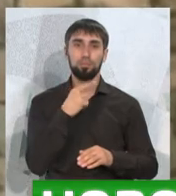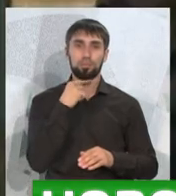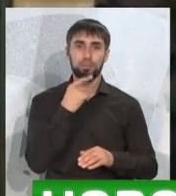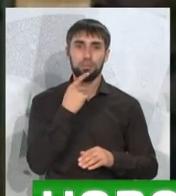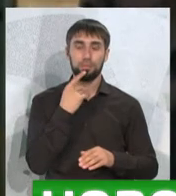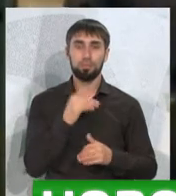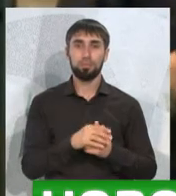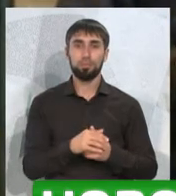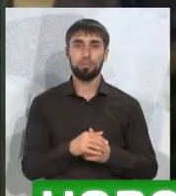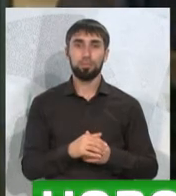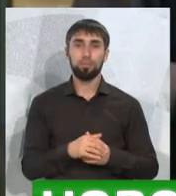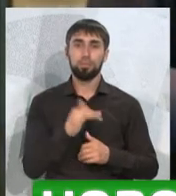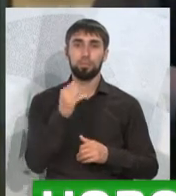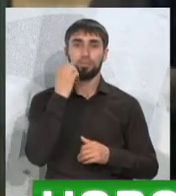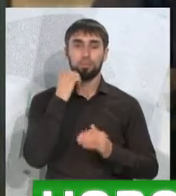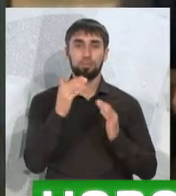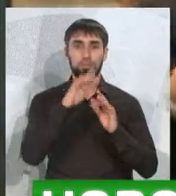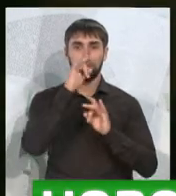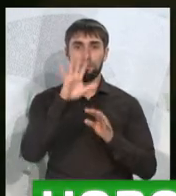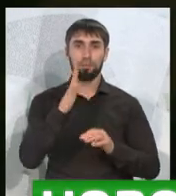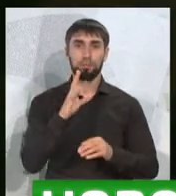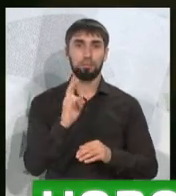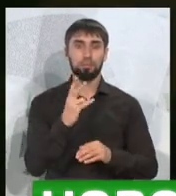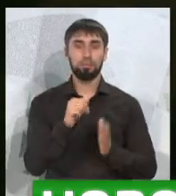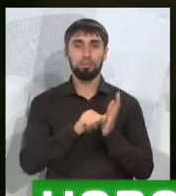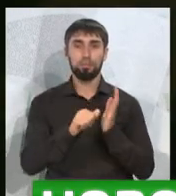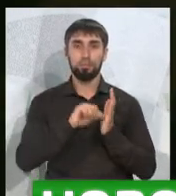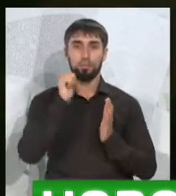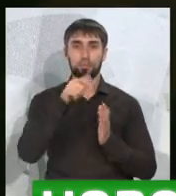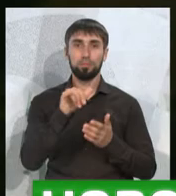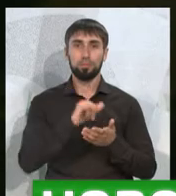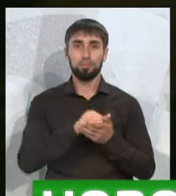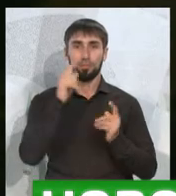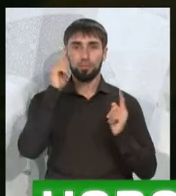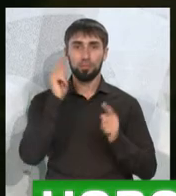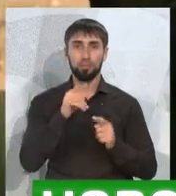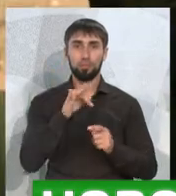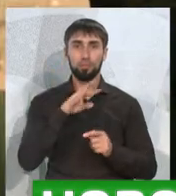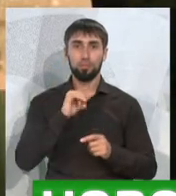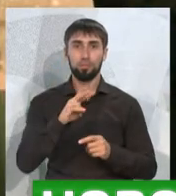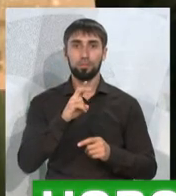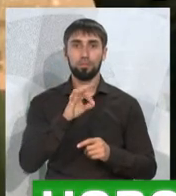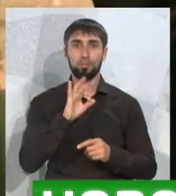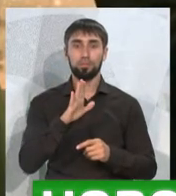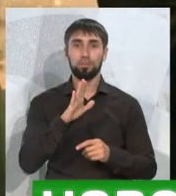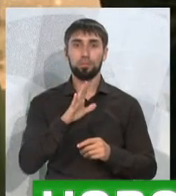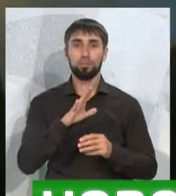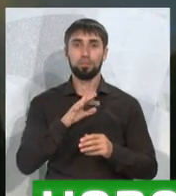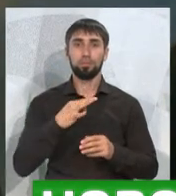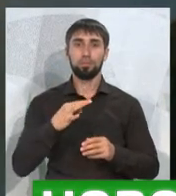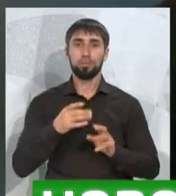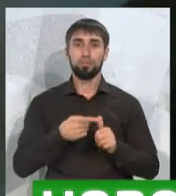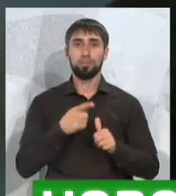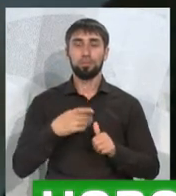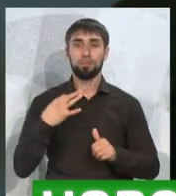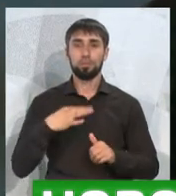Теперь уже не на подмостках старого дома культуры Назрани 60-х годов ставит известнейший роман Бокова «Сыновья Беки».